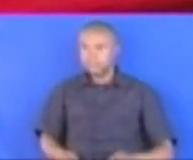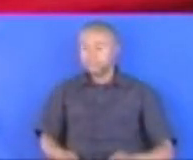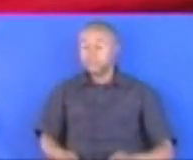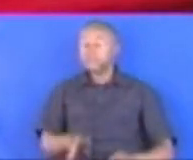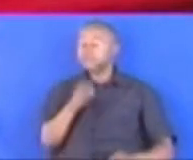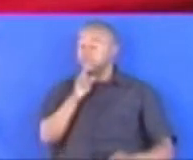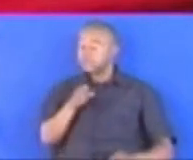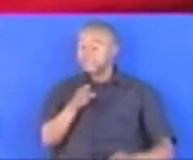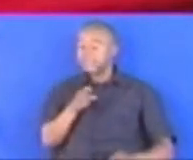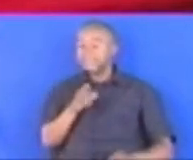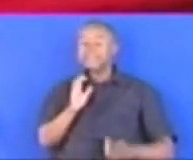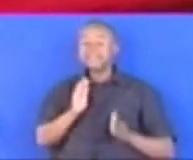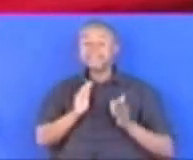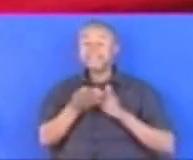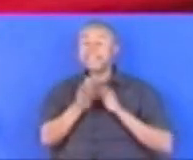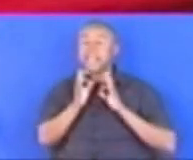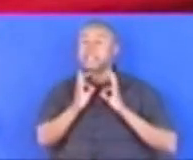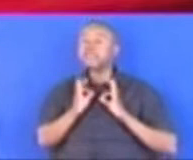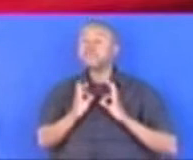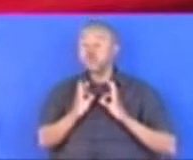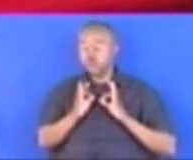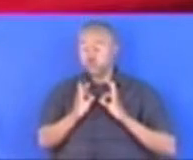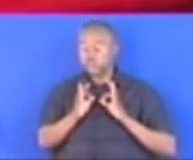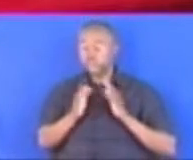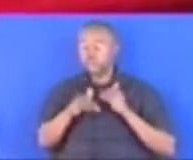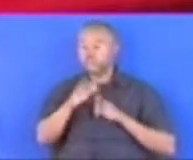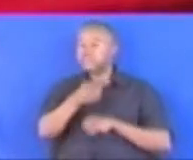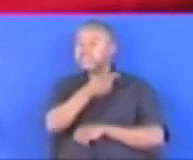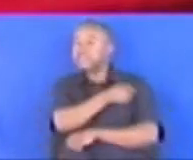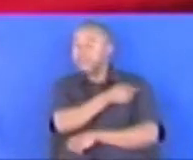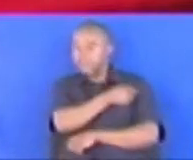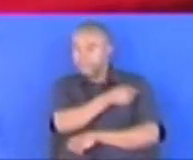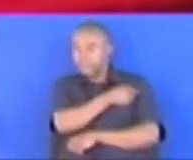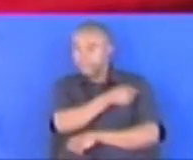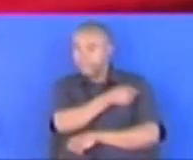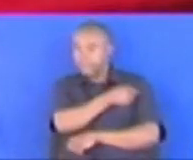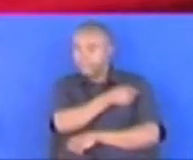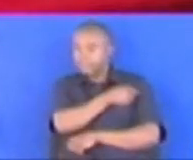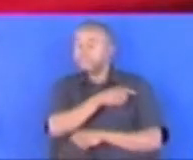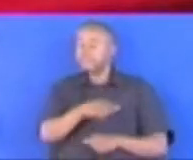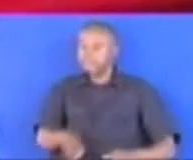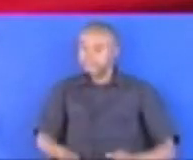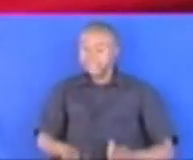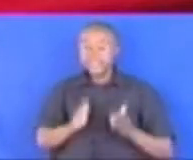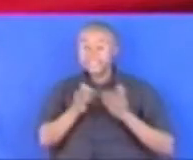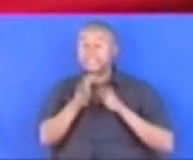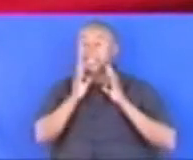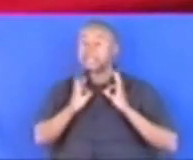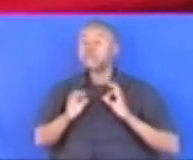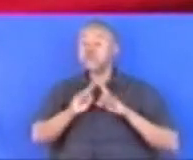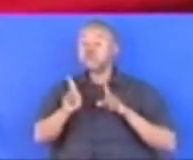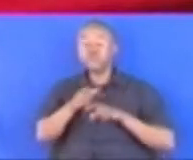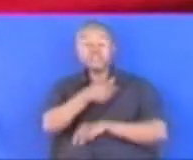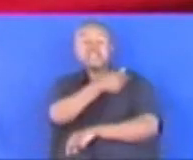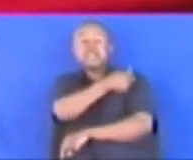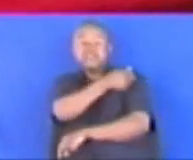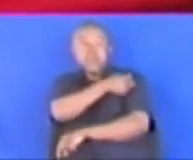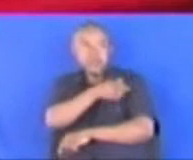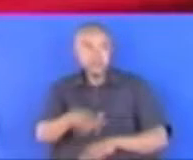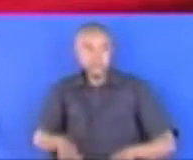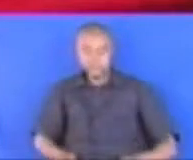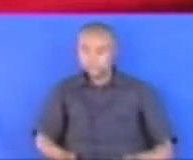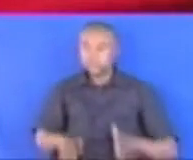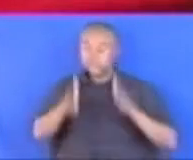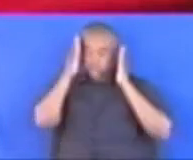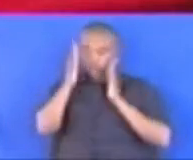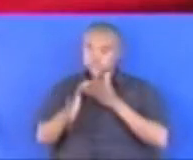cure." Yaani, senti ndogo ya kinga ina thamani kubwa sana kuliko tiba. Mheshimiwa